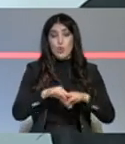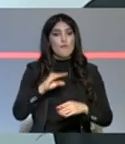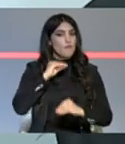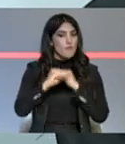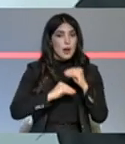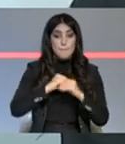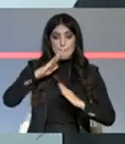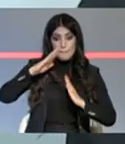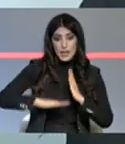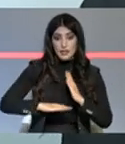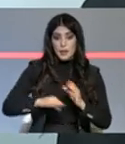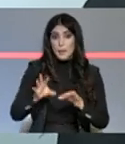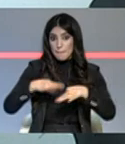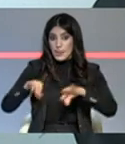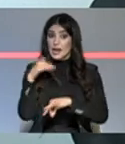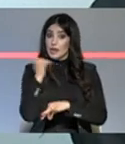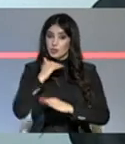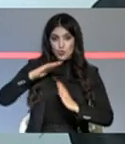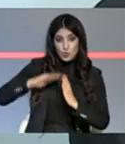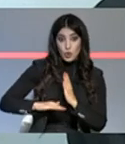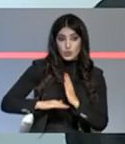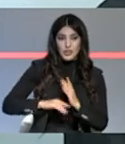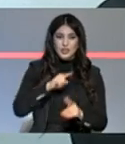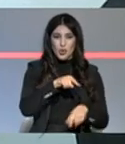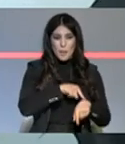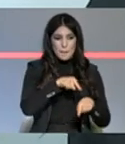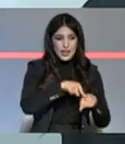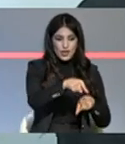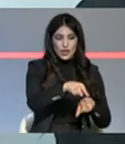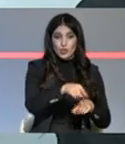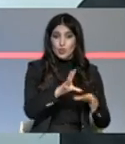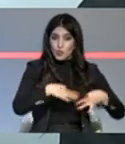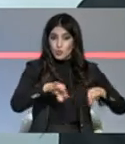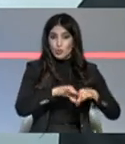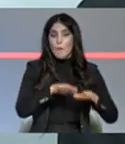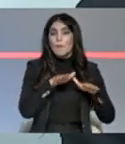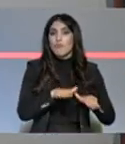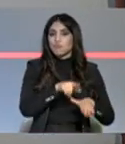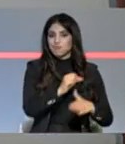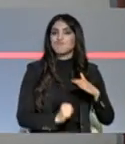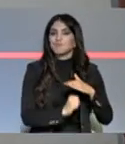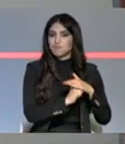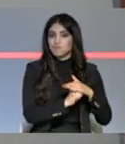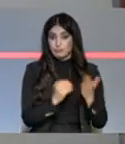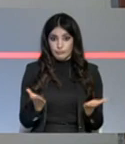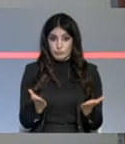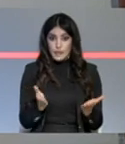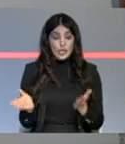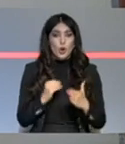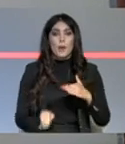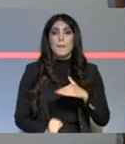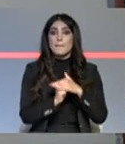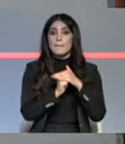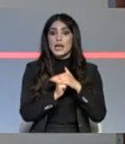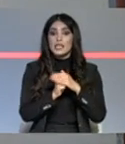بعد ما تنقص الضغط على أقسام الاستعجالي باش تبقى مديدة معينة على أقسام الإنعاش. وإجمالا طاقة الاستيعاب